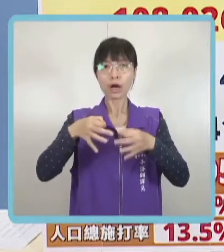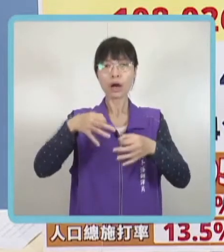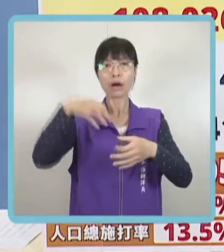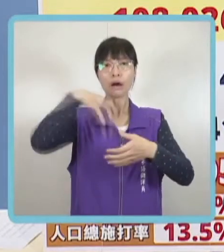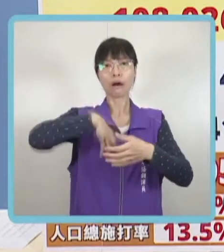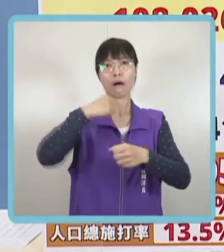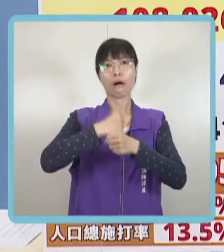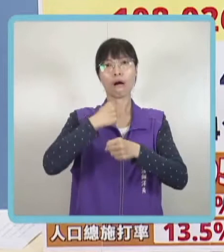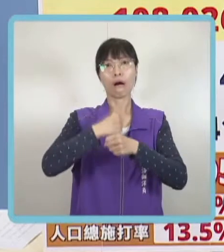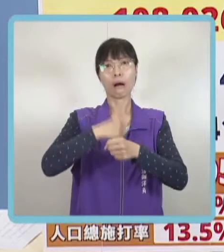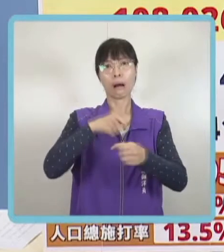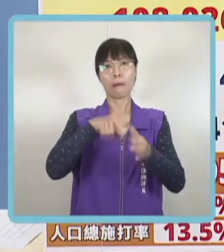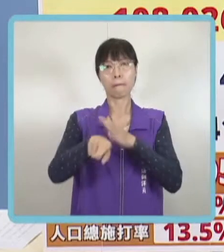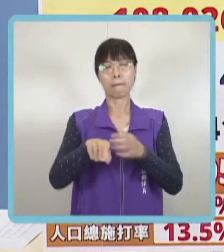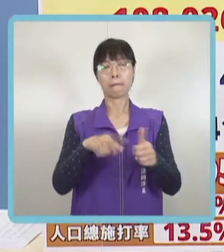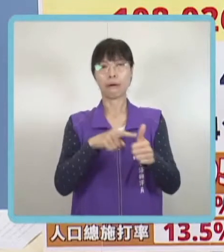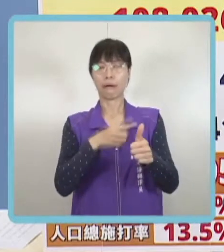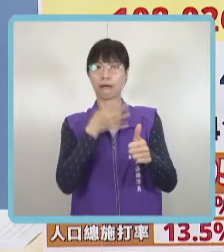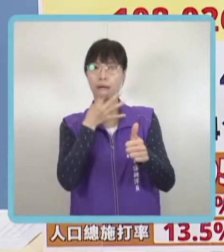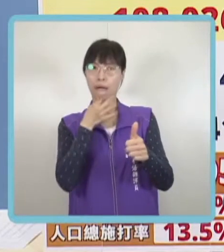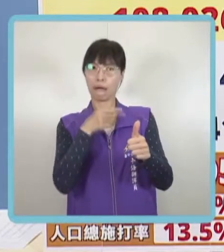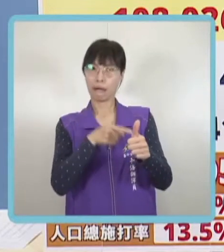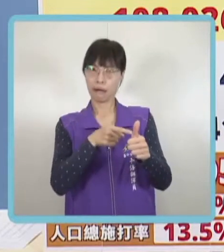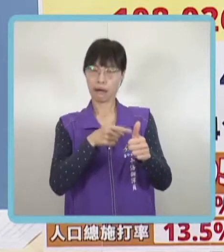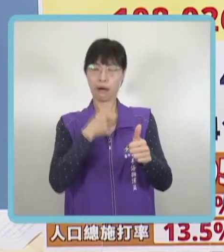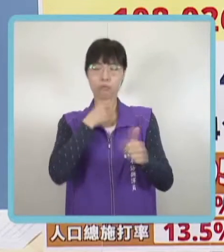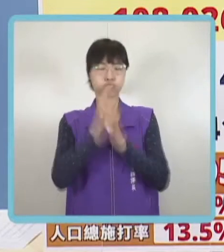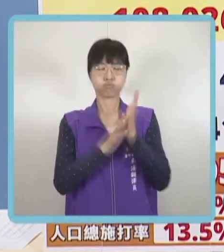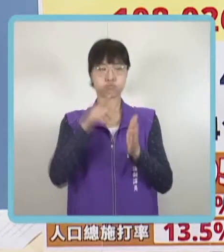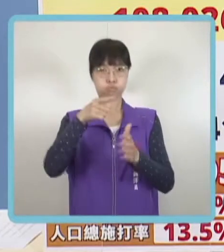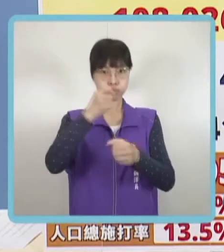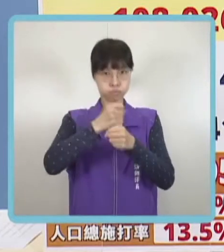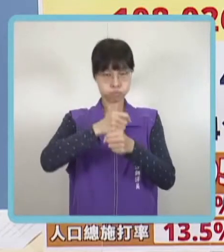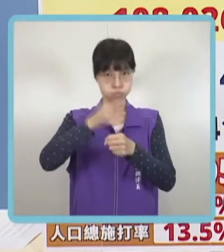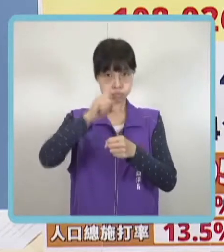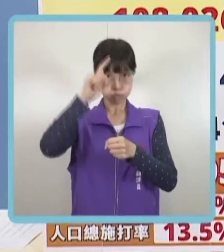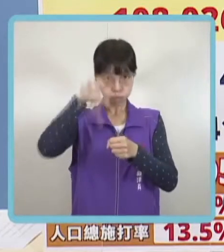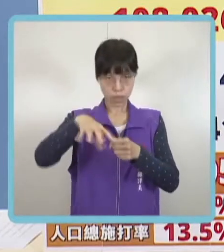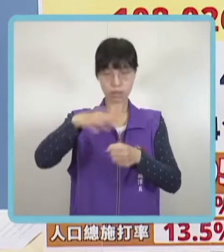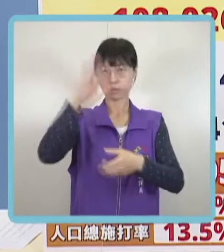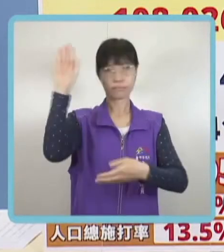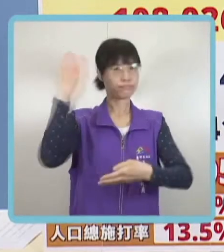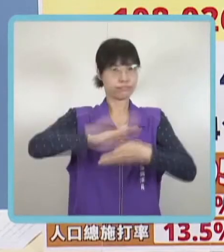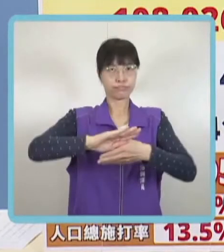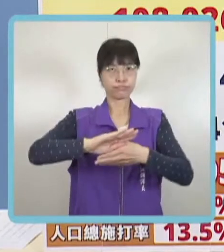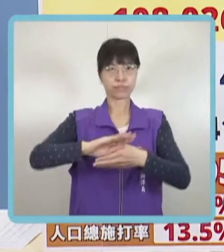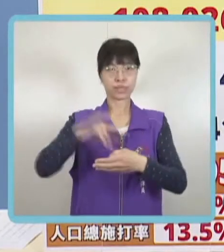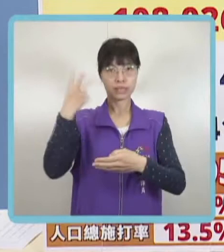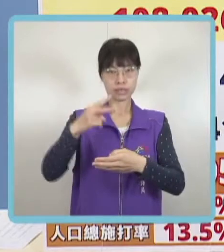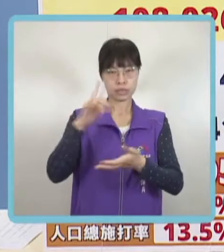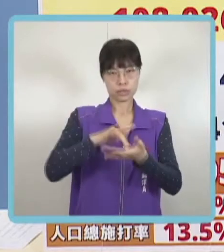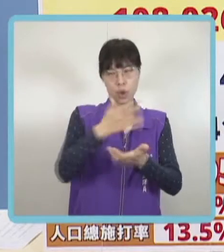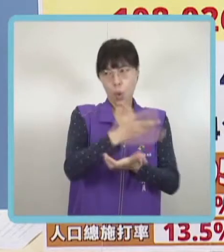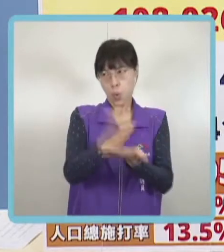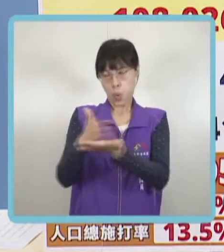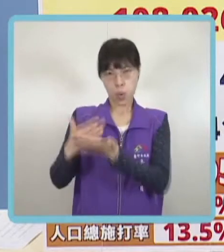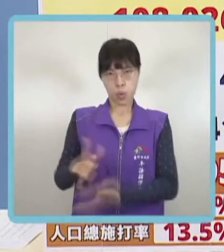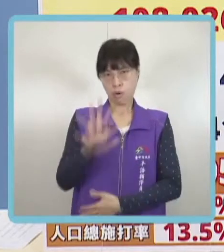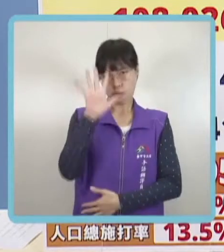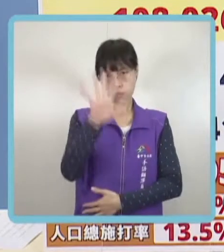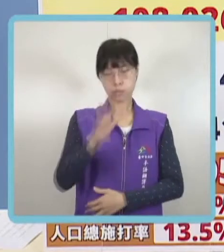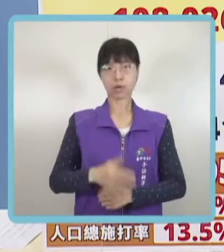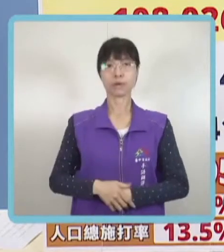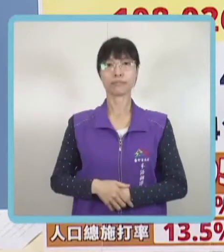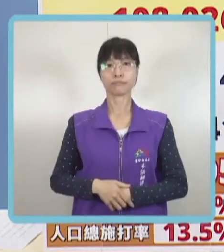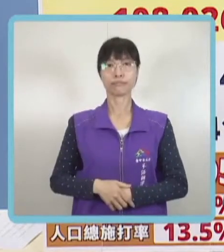作所以我们已经要求停业，并且进行清消工作那我们也目前